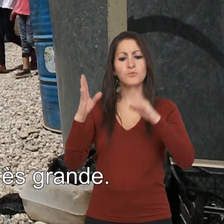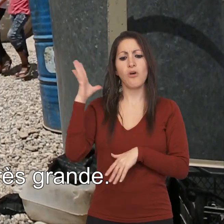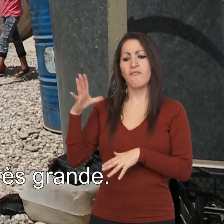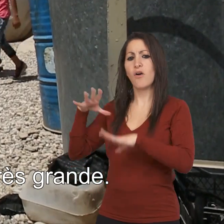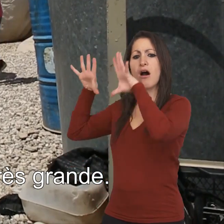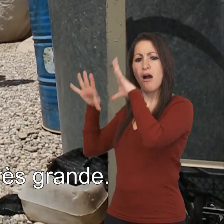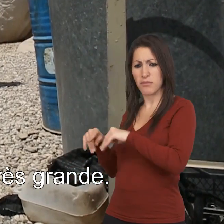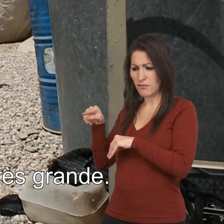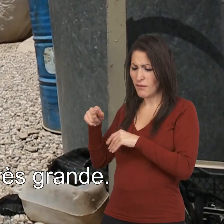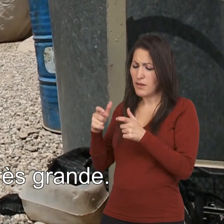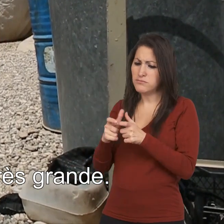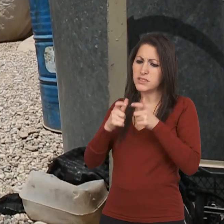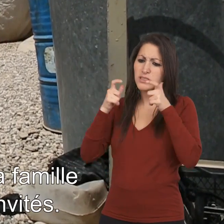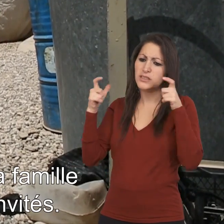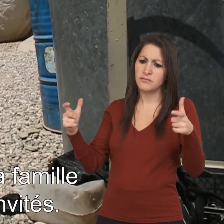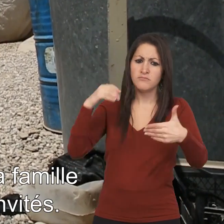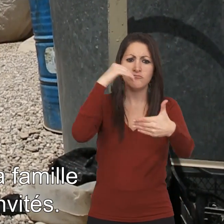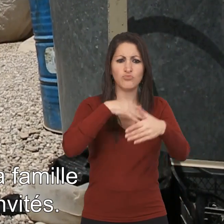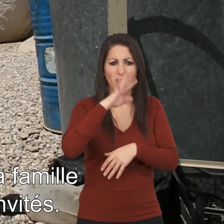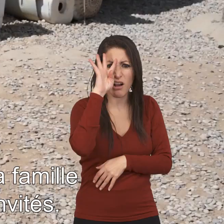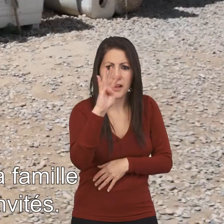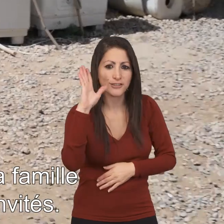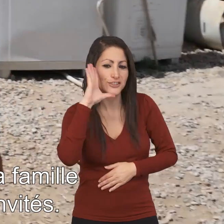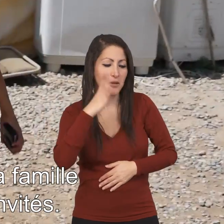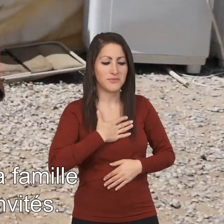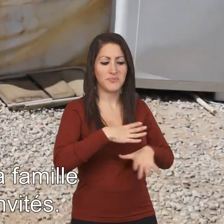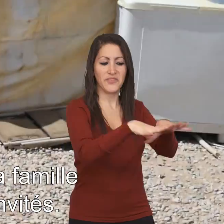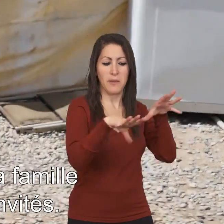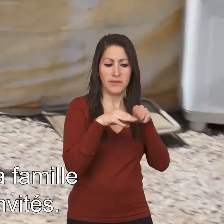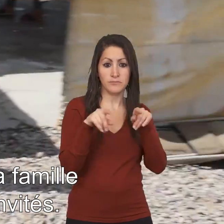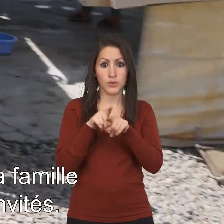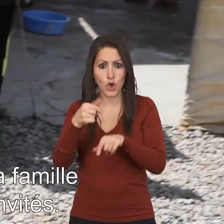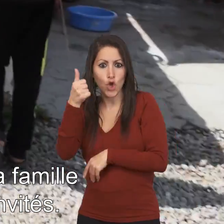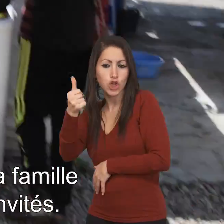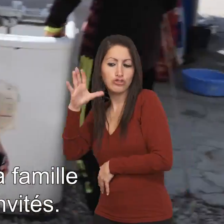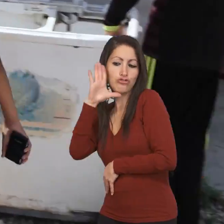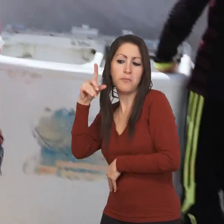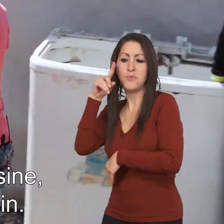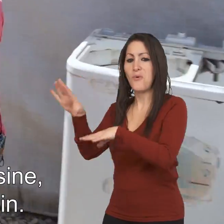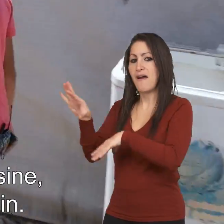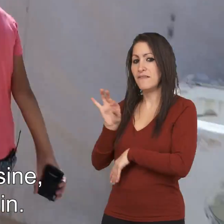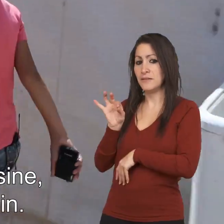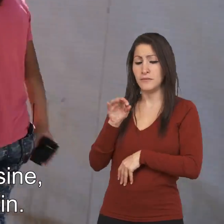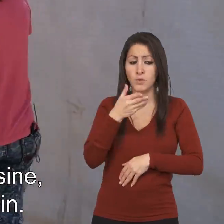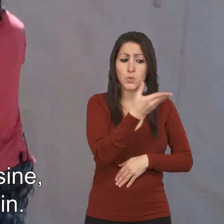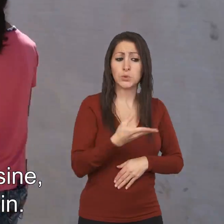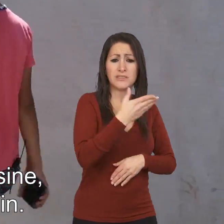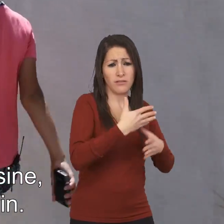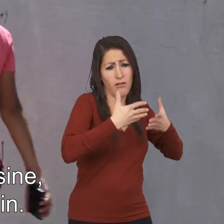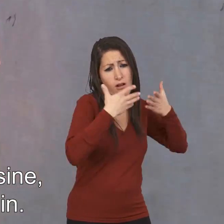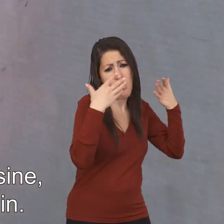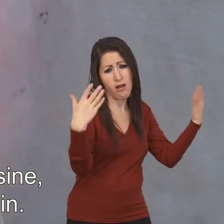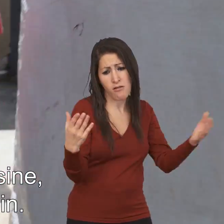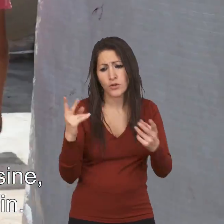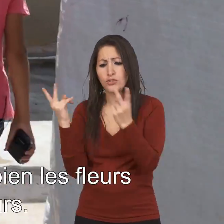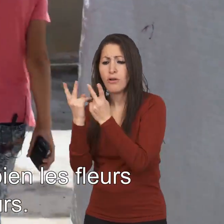Notre maison à Shengal était très grande. On avait 4 chambres pour la famille et une chambre pour les invités. Il y avait une grande cuisine et surtout